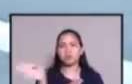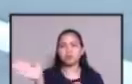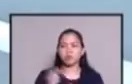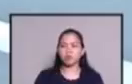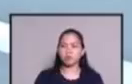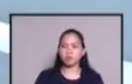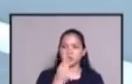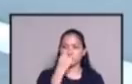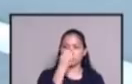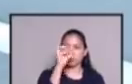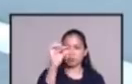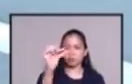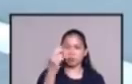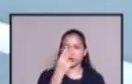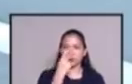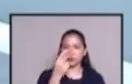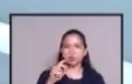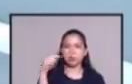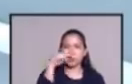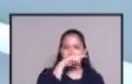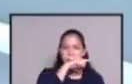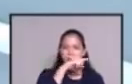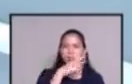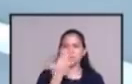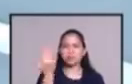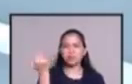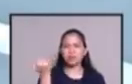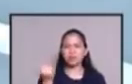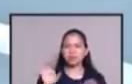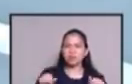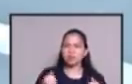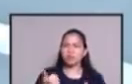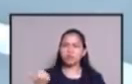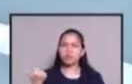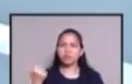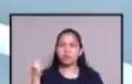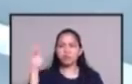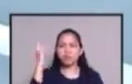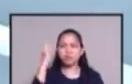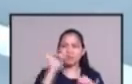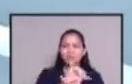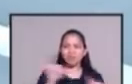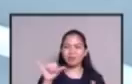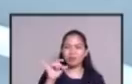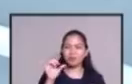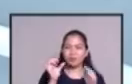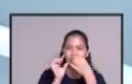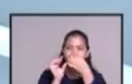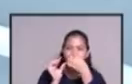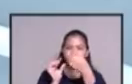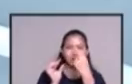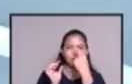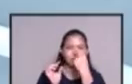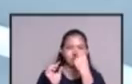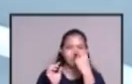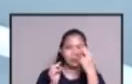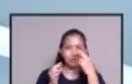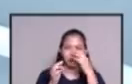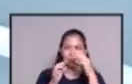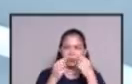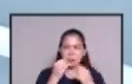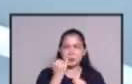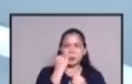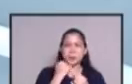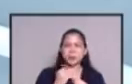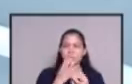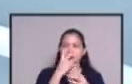Pinocchio, mahabang ilong kapag nagsisinungaling. Tanong, paano kaya kung lahat ng politiko ay parang si Pinocchio at sabay-sabay sipunin?